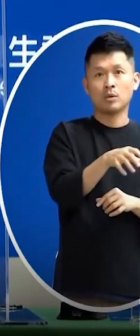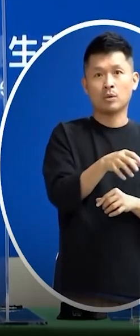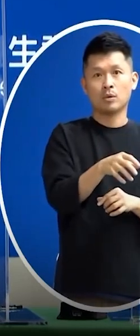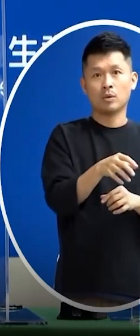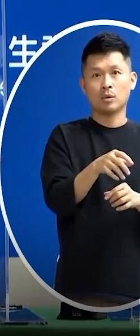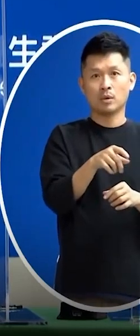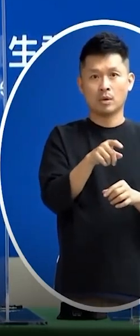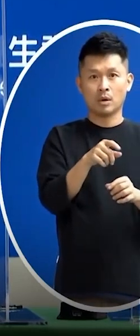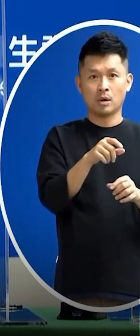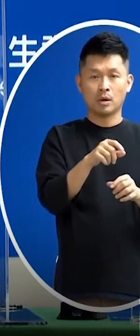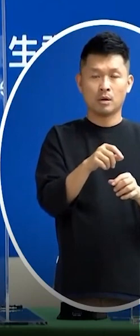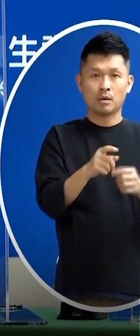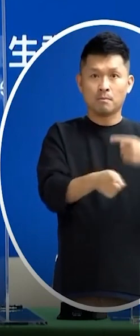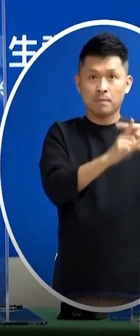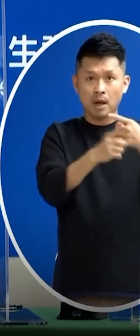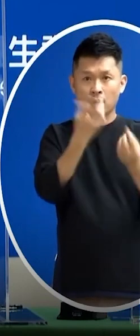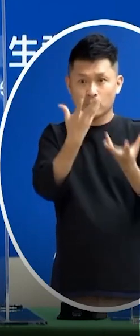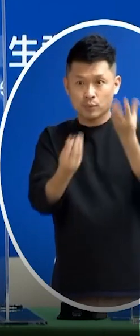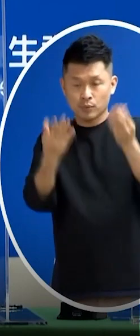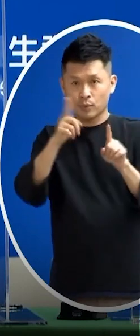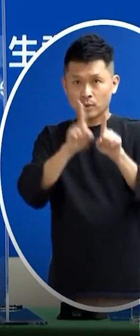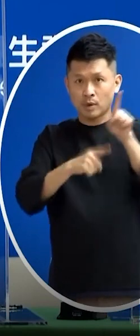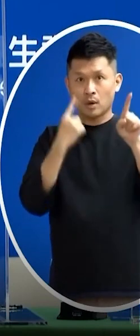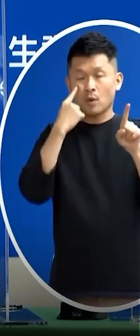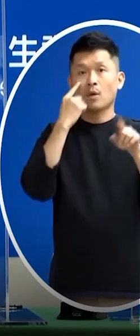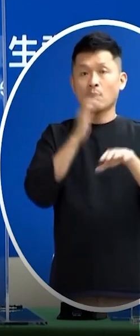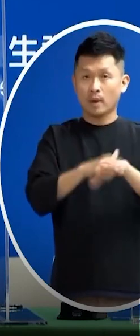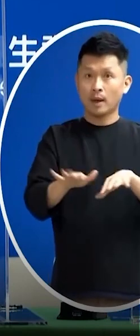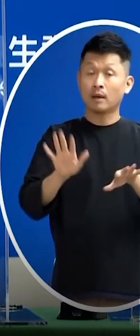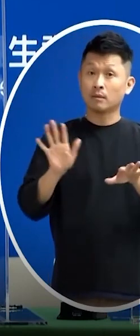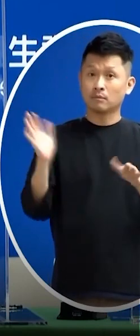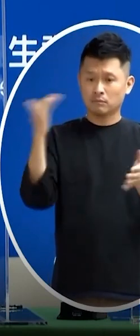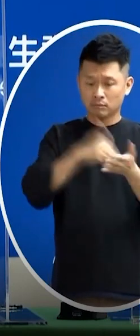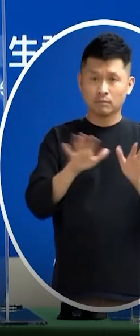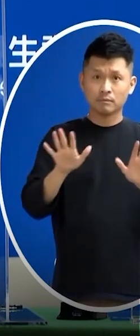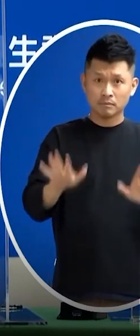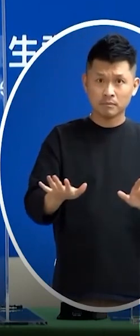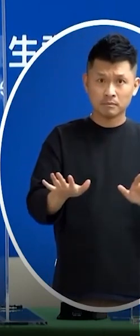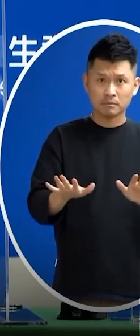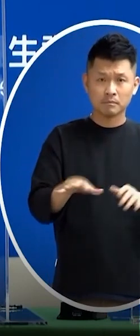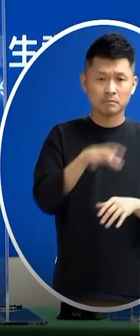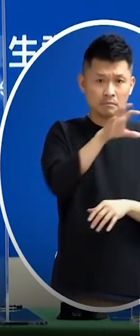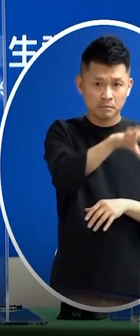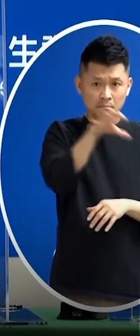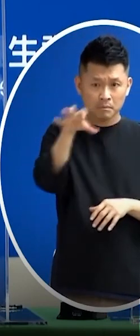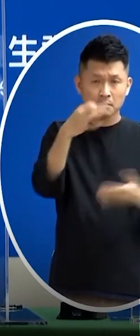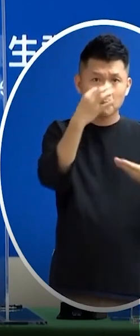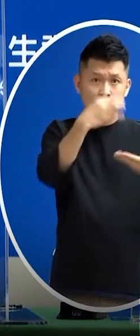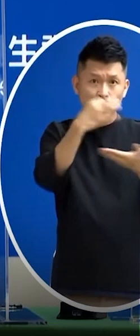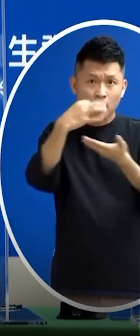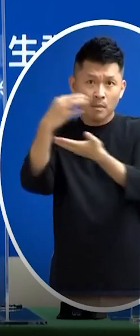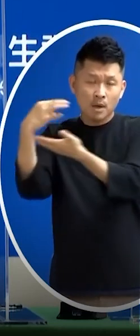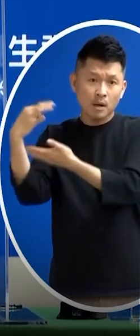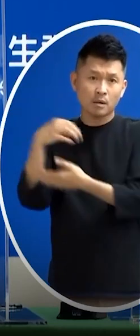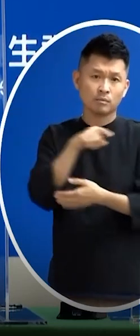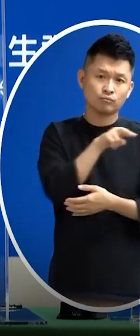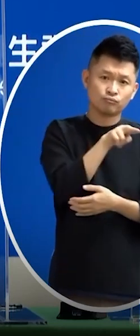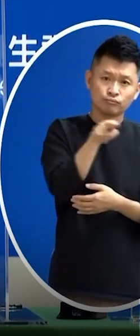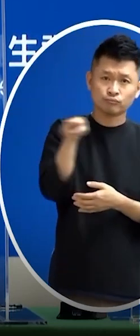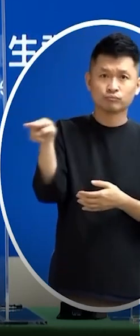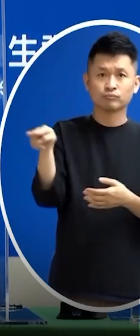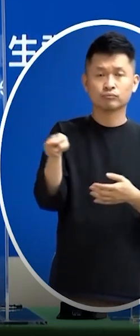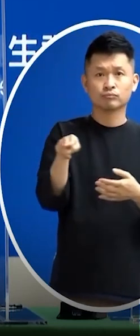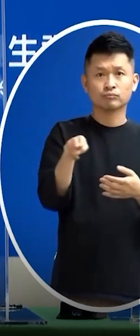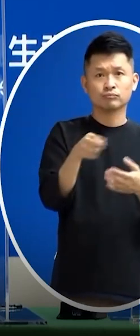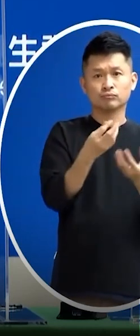差异性会很大，可是看起来到今天来看各个点在贩售的情况并没有产生很大